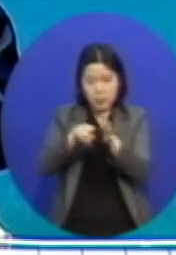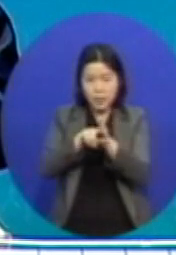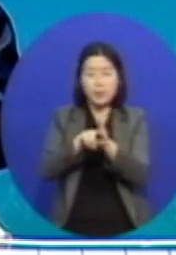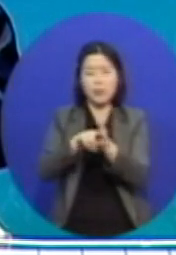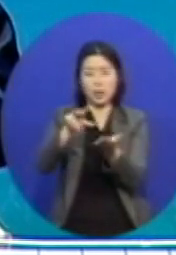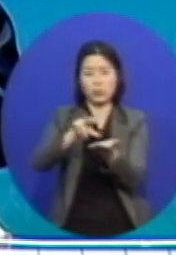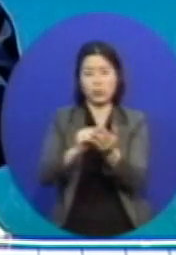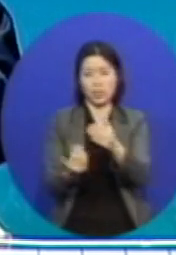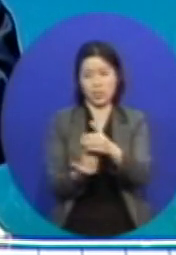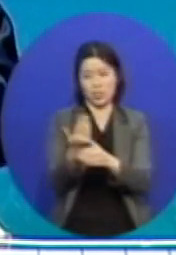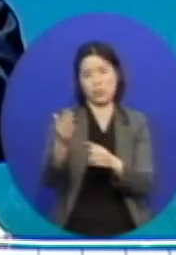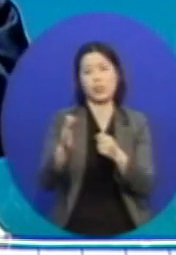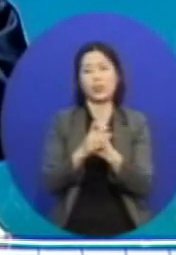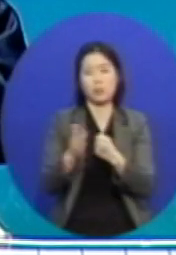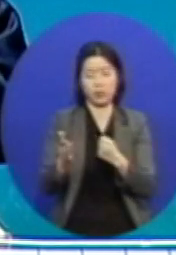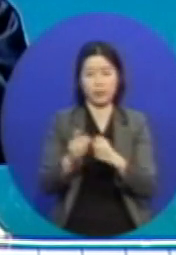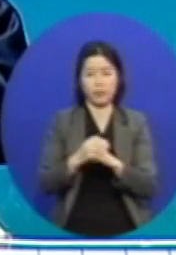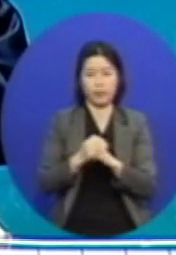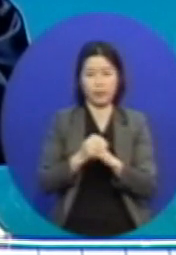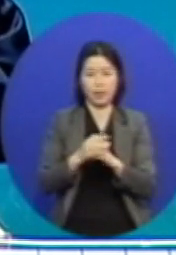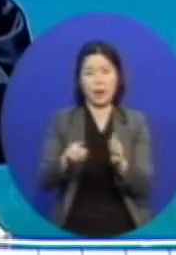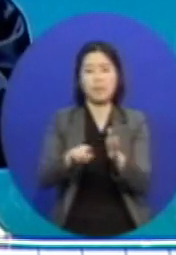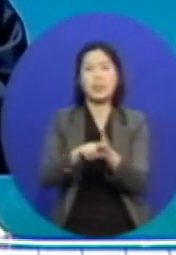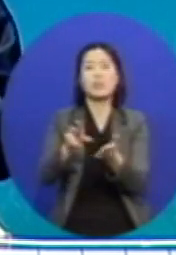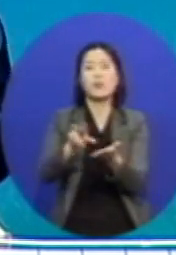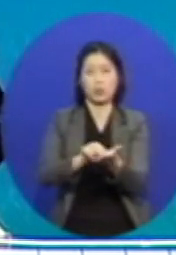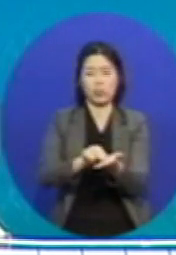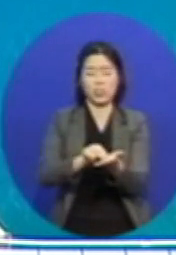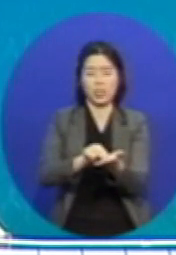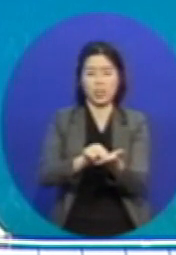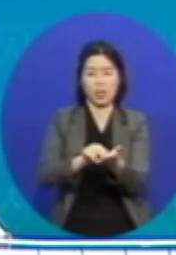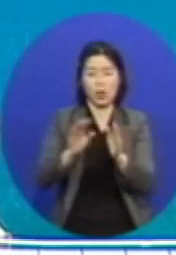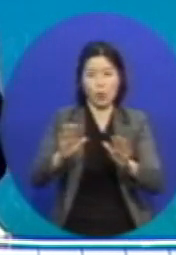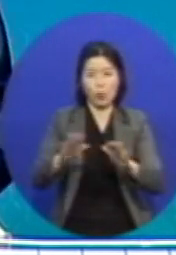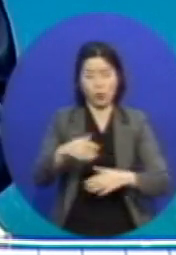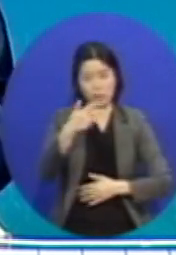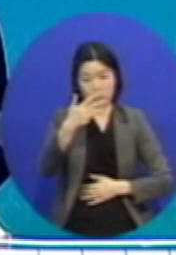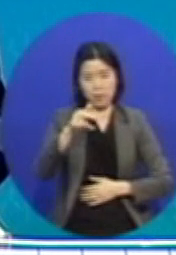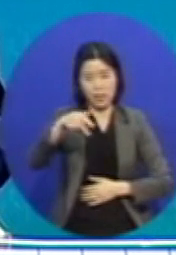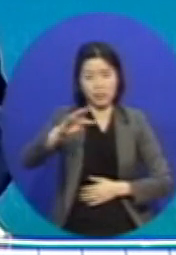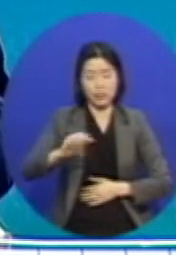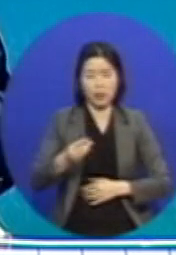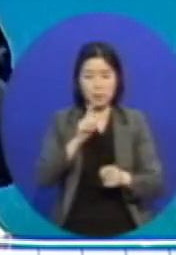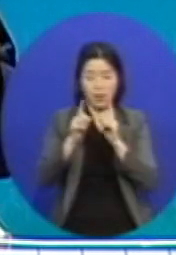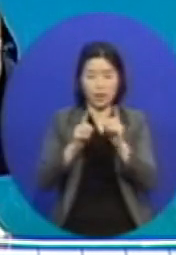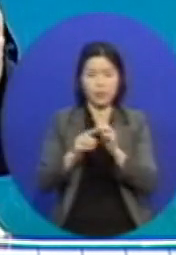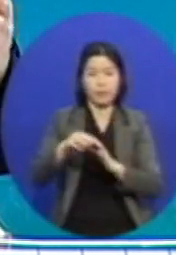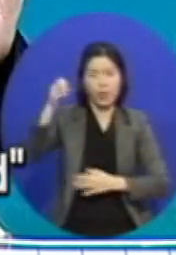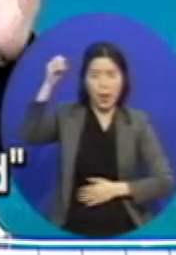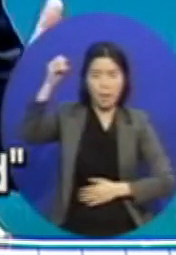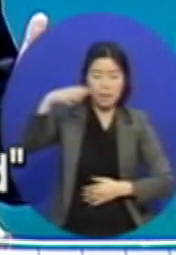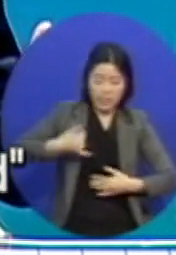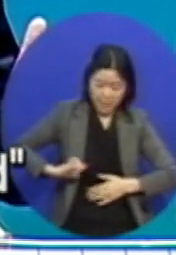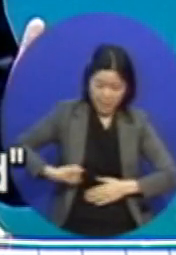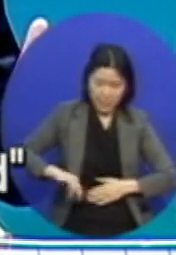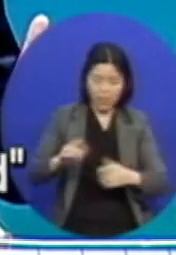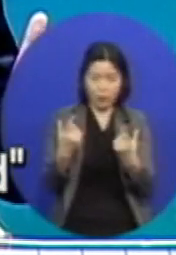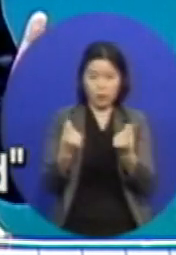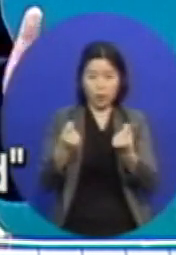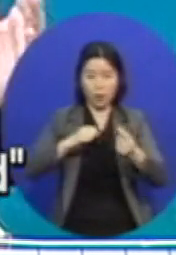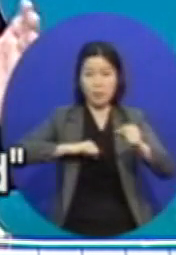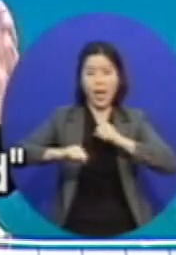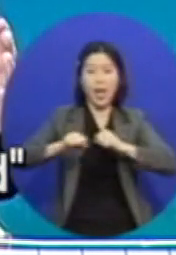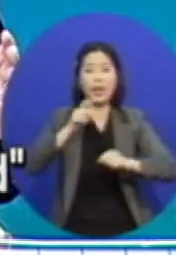때문입니다 여러분의 믿음의 루트에 요 오늘 8절 말씀에 보면 빛의 자녀들 체감 행하라